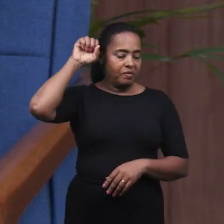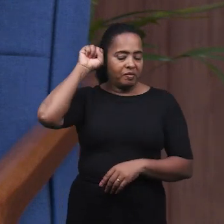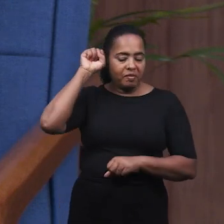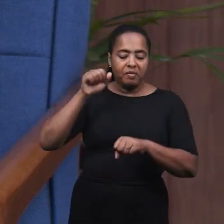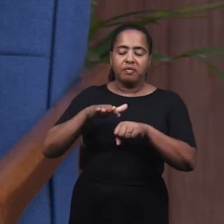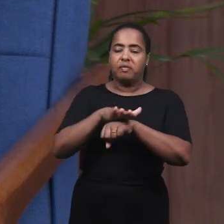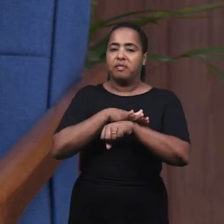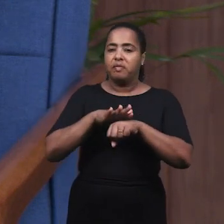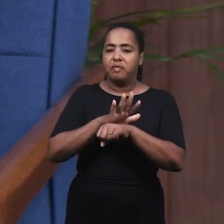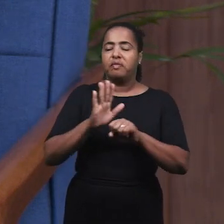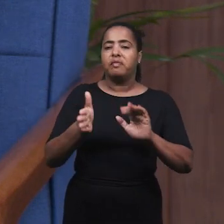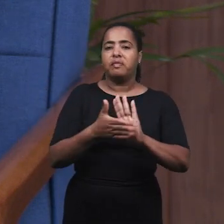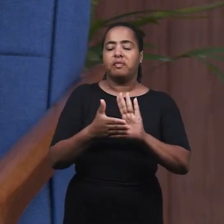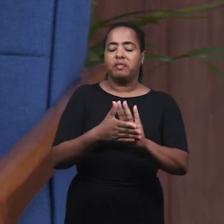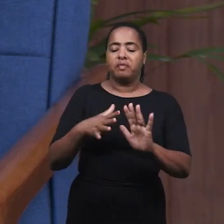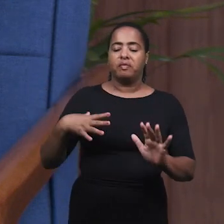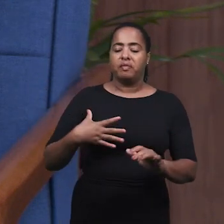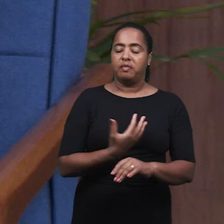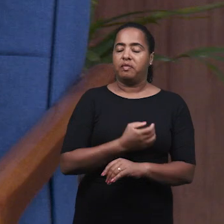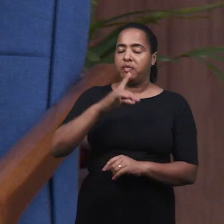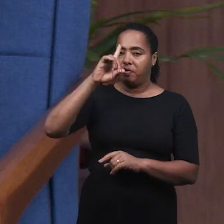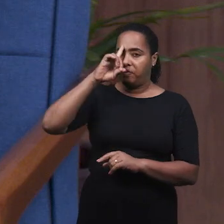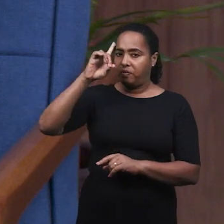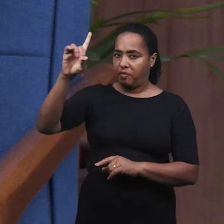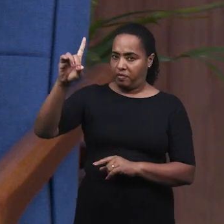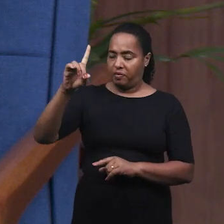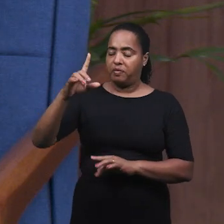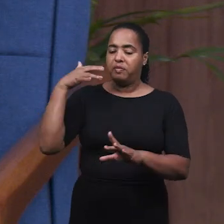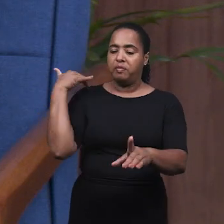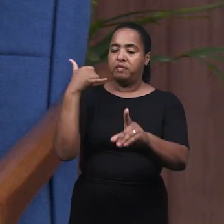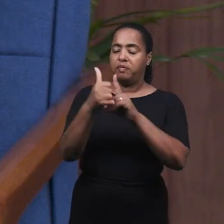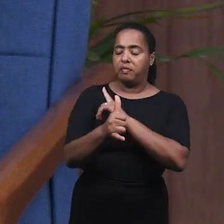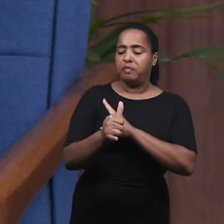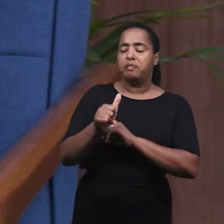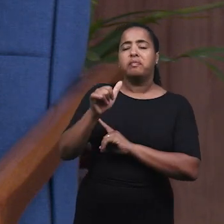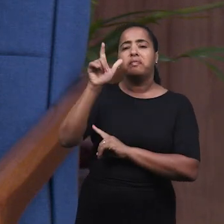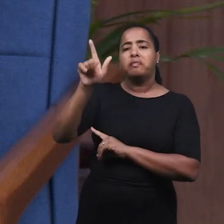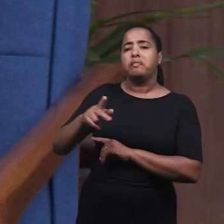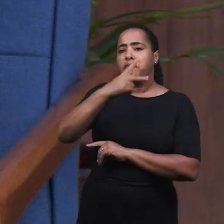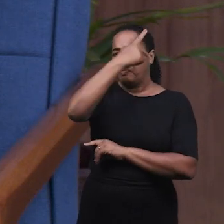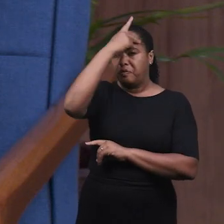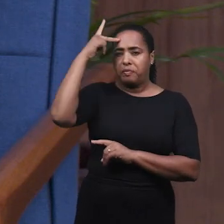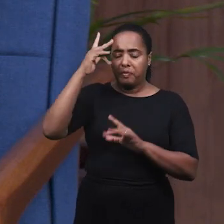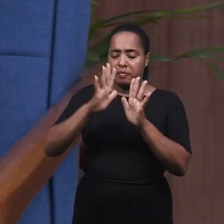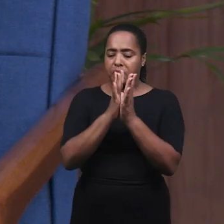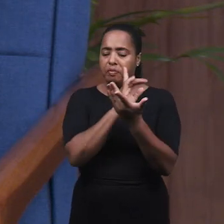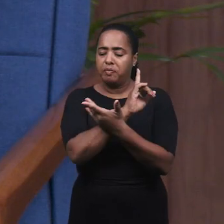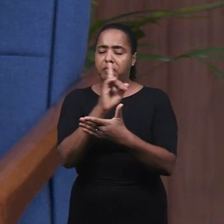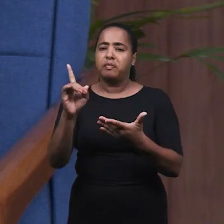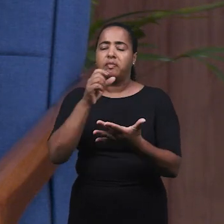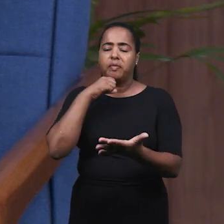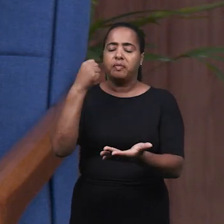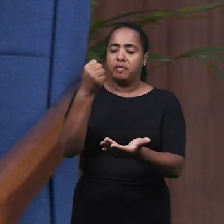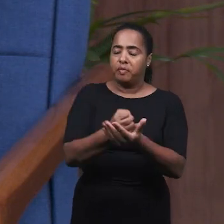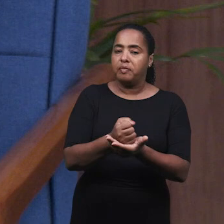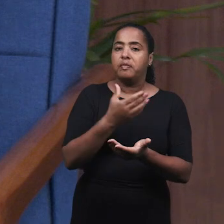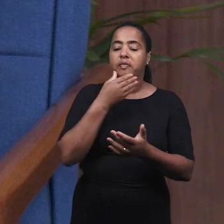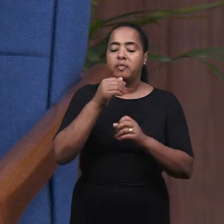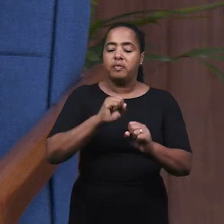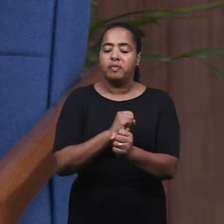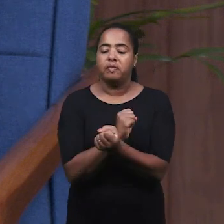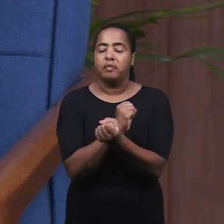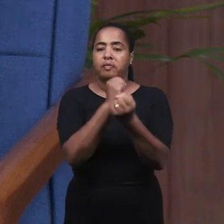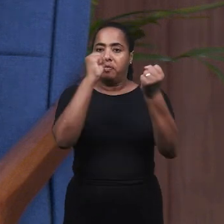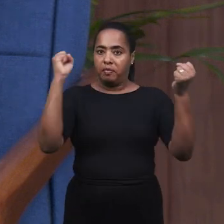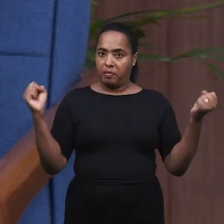pasteur Serge Souza pour parler sur le projet de salut de Dieu prophétisé dans la vie d'un personnage biblique de l'Ancien Testament,